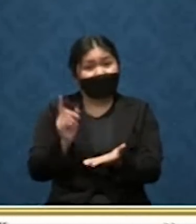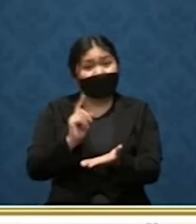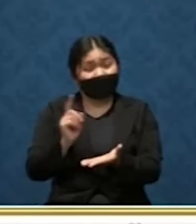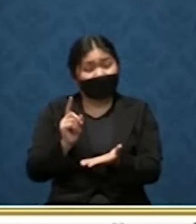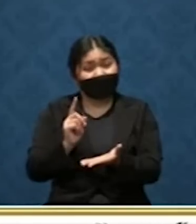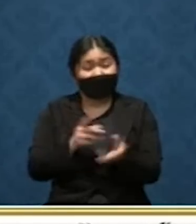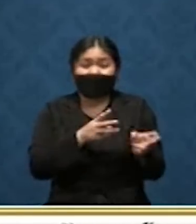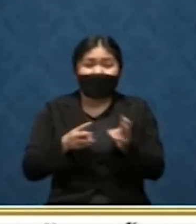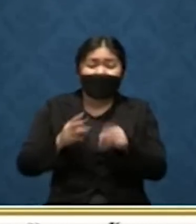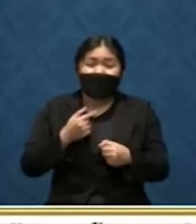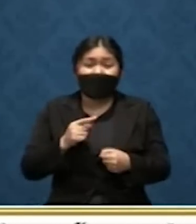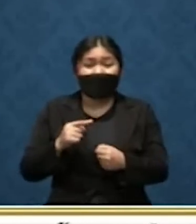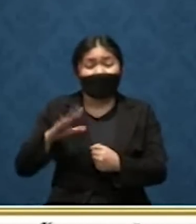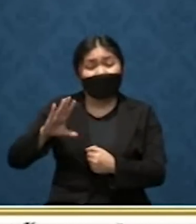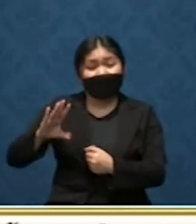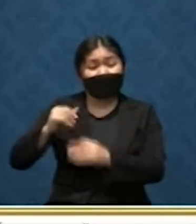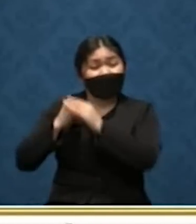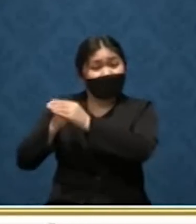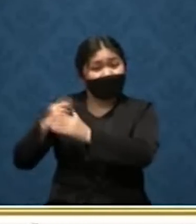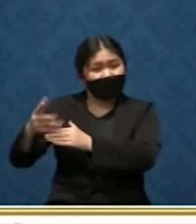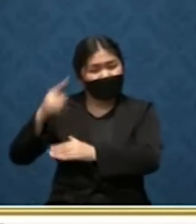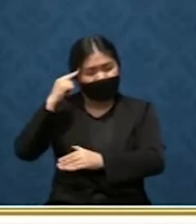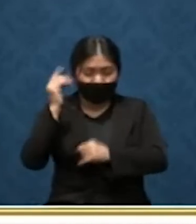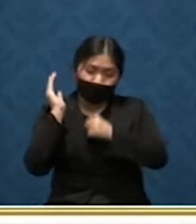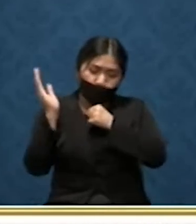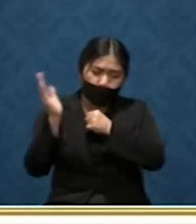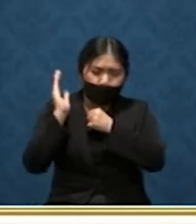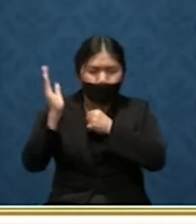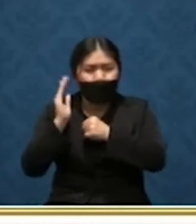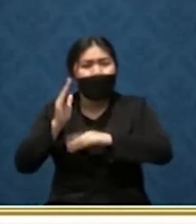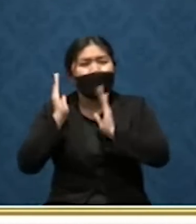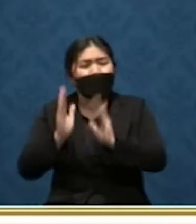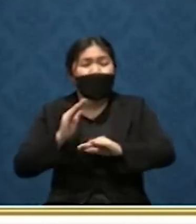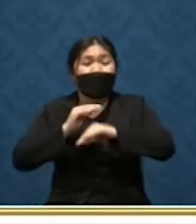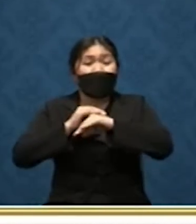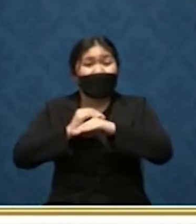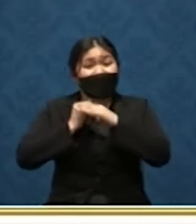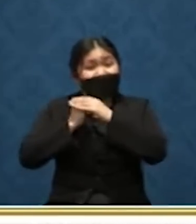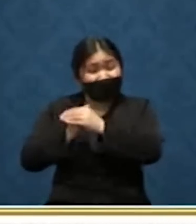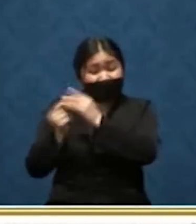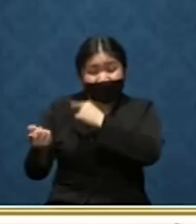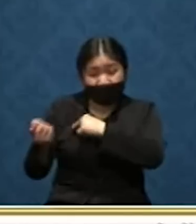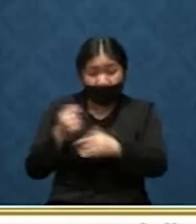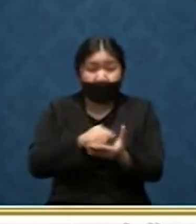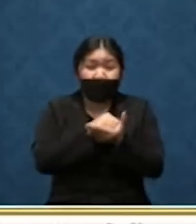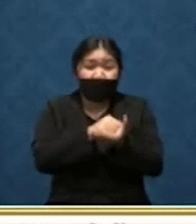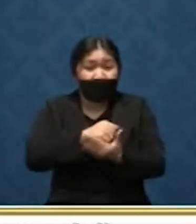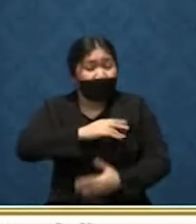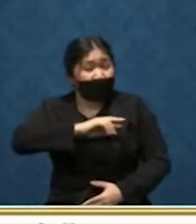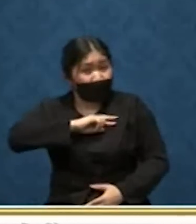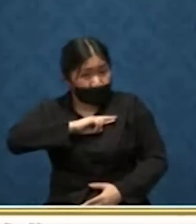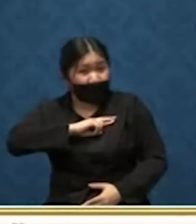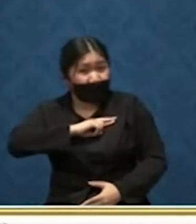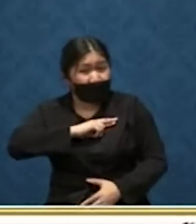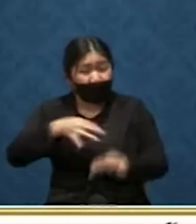วิธีการที่อยู่สินฉีใช้ในการโฆษณาให้คนจีนเข้ามาใช้บริการของตัเองนั่นคือการ